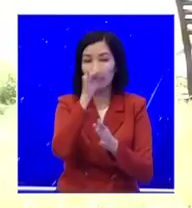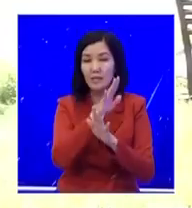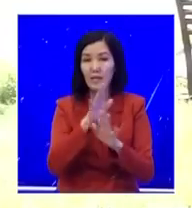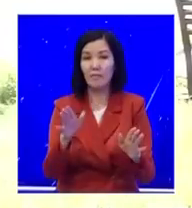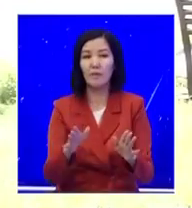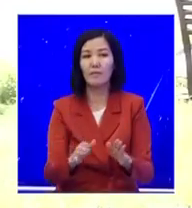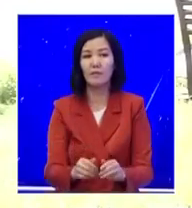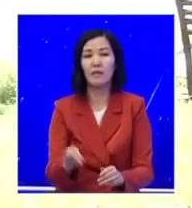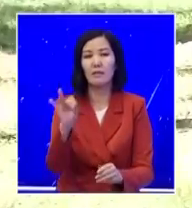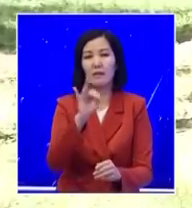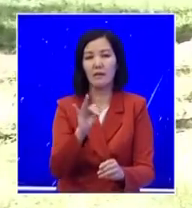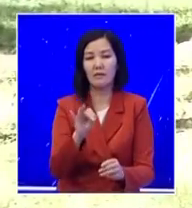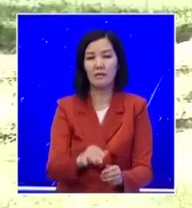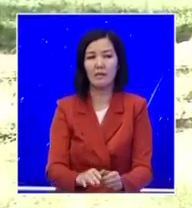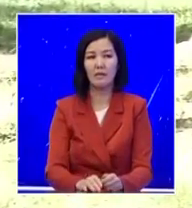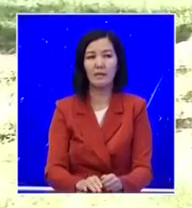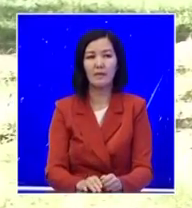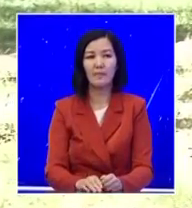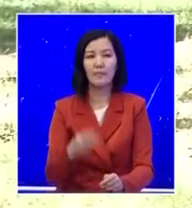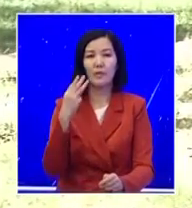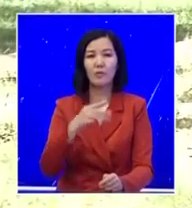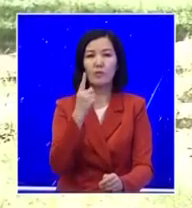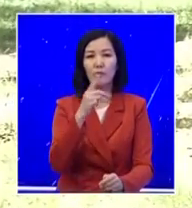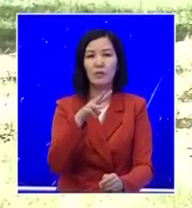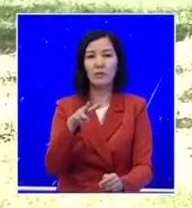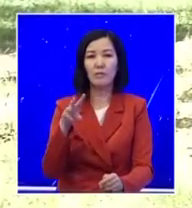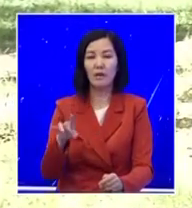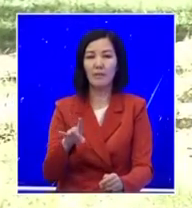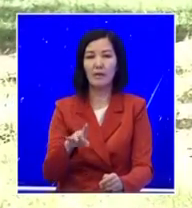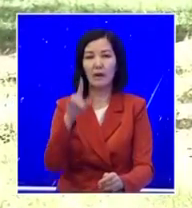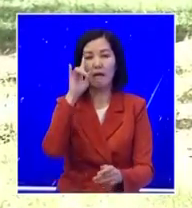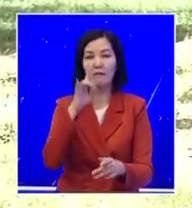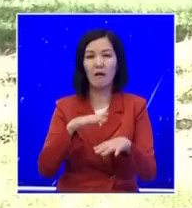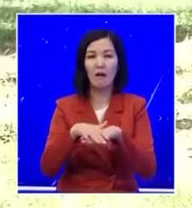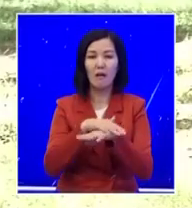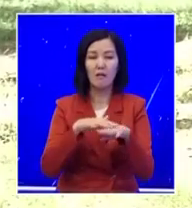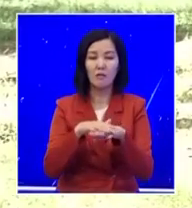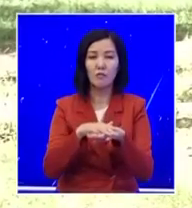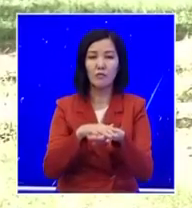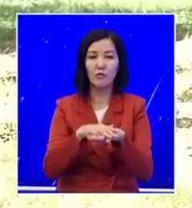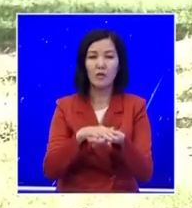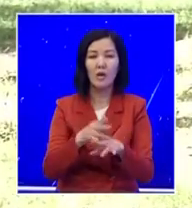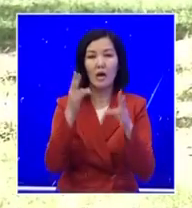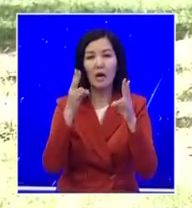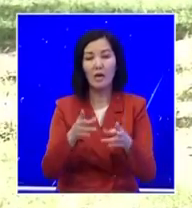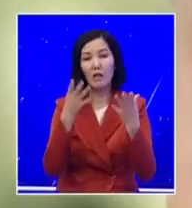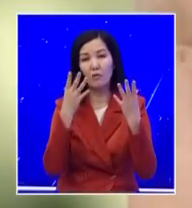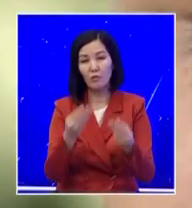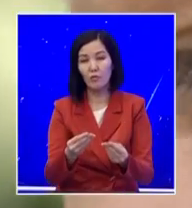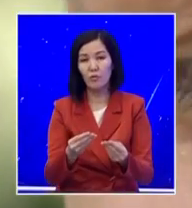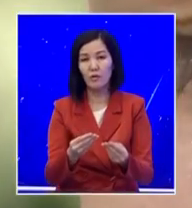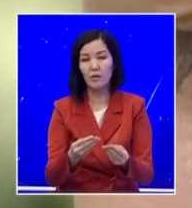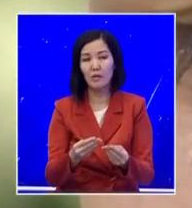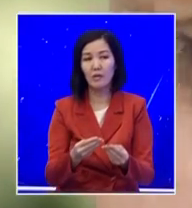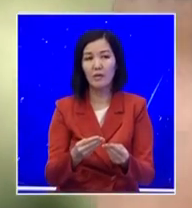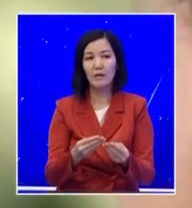дейді тарихшылар. Бұл 31 мамыр қазақ халқы үшін, ұлты үшін азалы қаралы күн. Бір